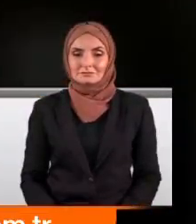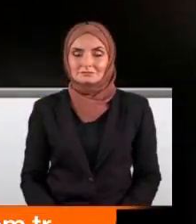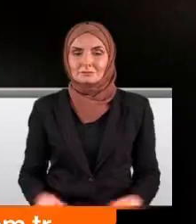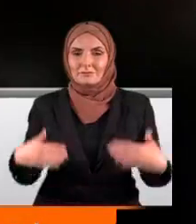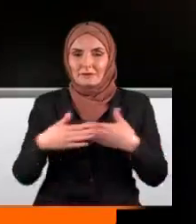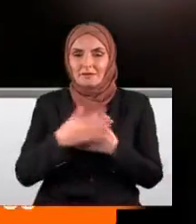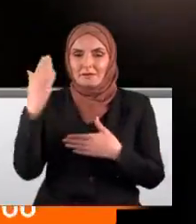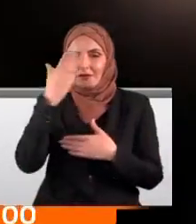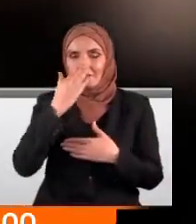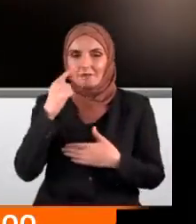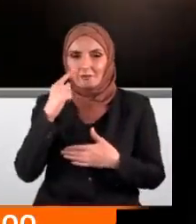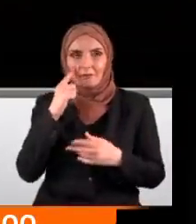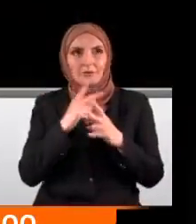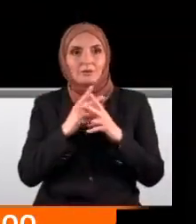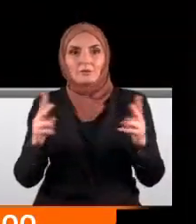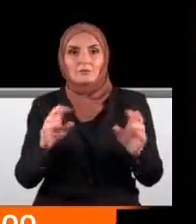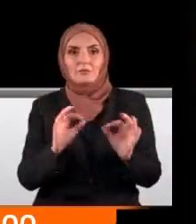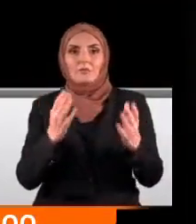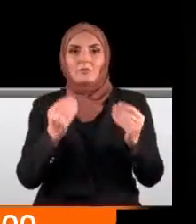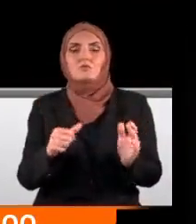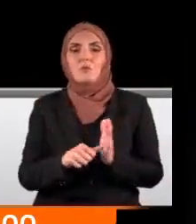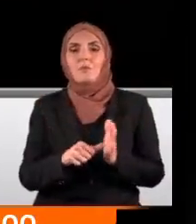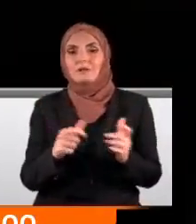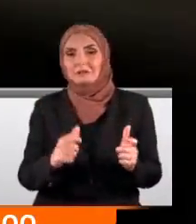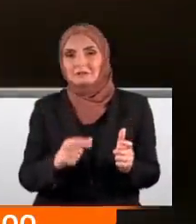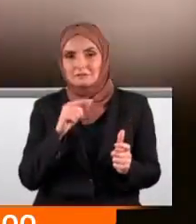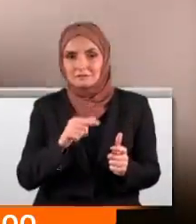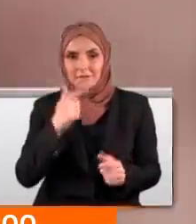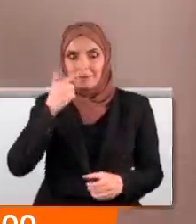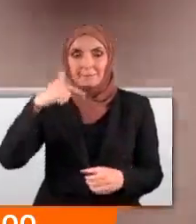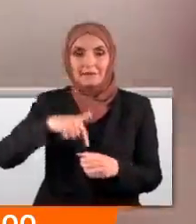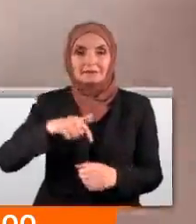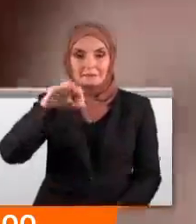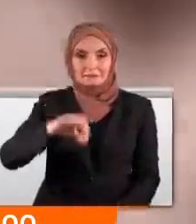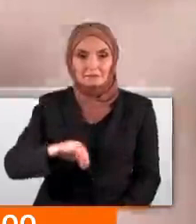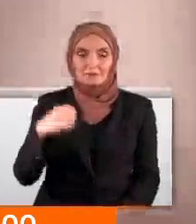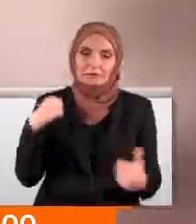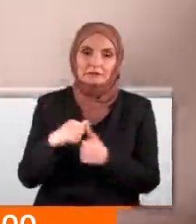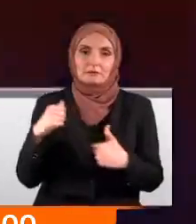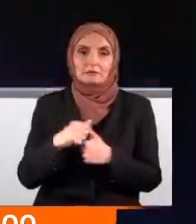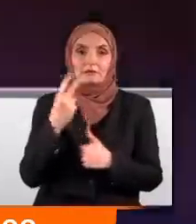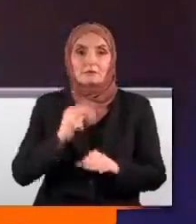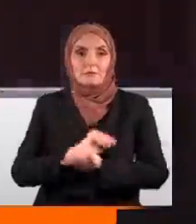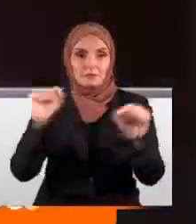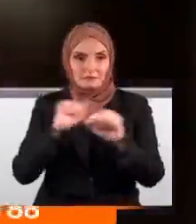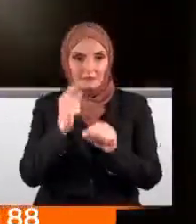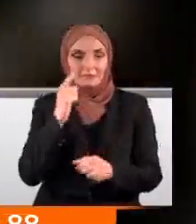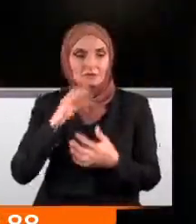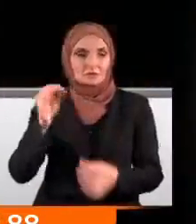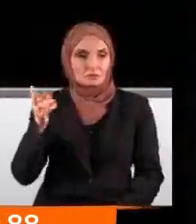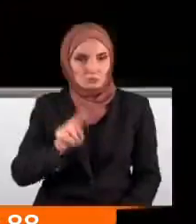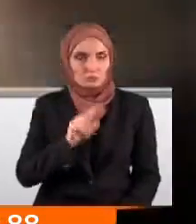Gecenin karanlığı böyle aydınlandı Romanya'da. Akaryakıt istasyonunda peş peşe iki patlamada bir kişi öldü, 33 kişi